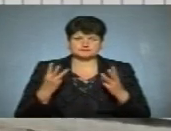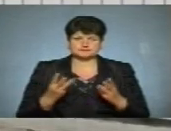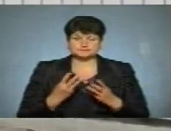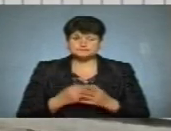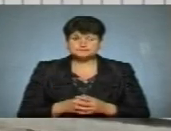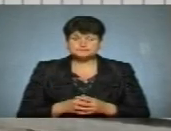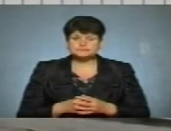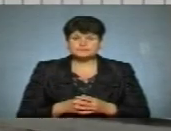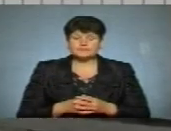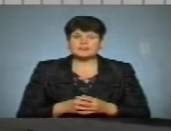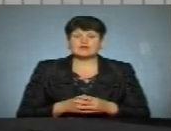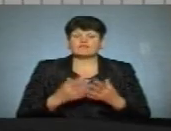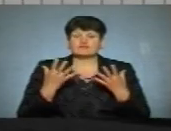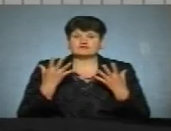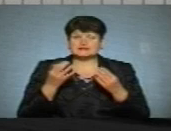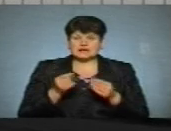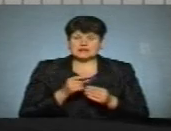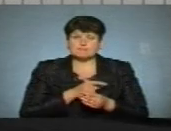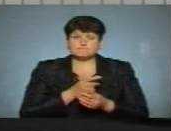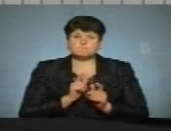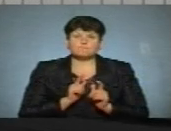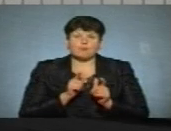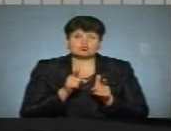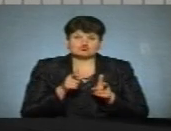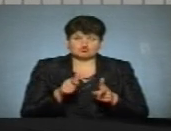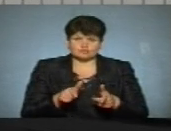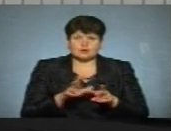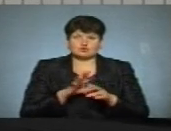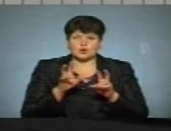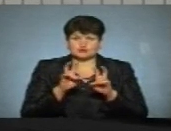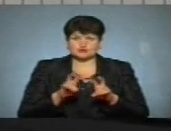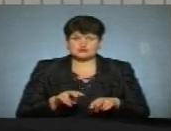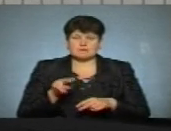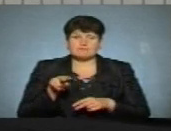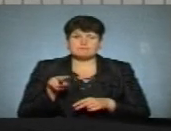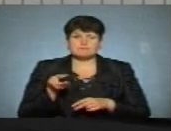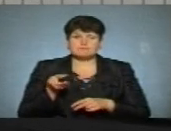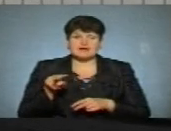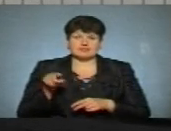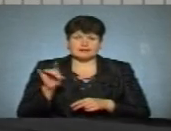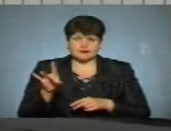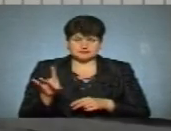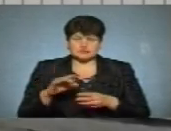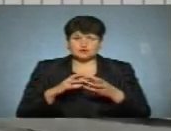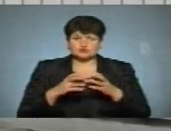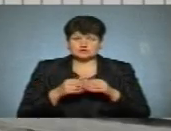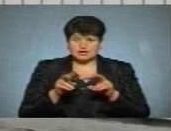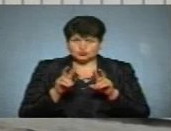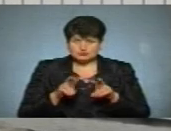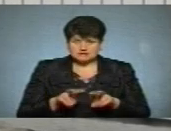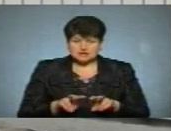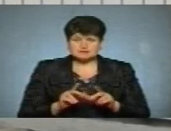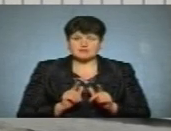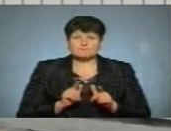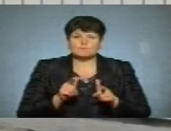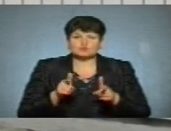Пацієнтки на день поступлення було обстеження ПЛР. Результати обстежень при